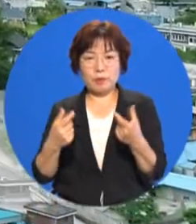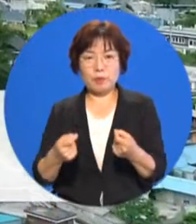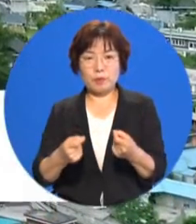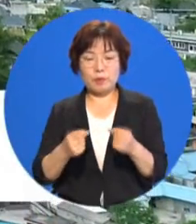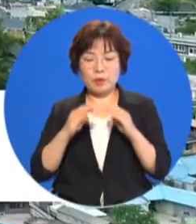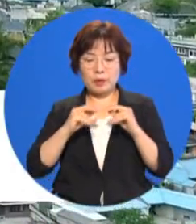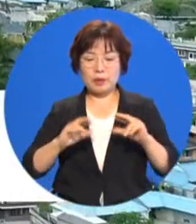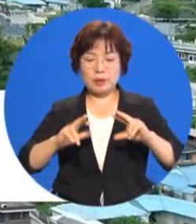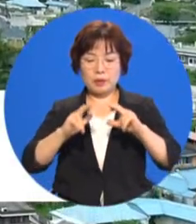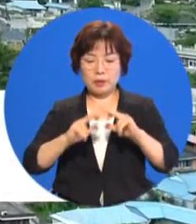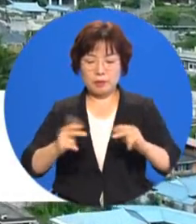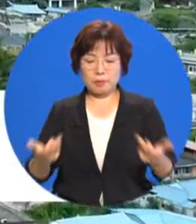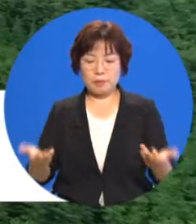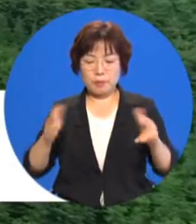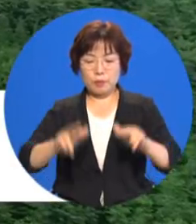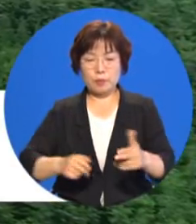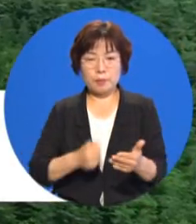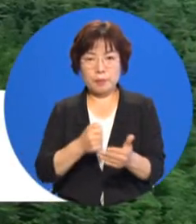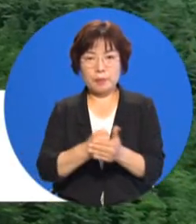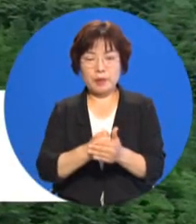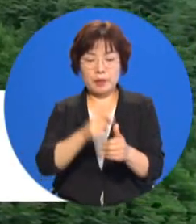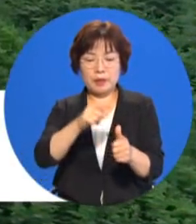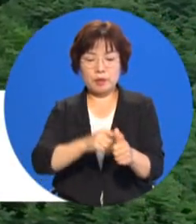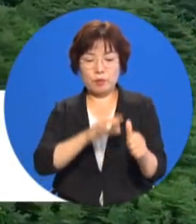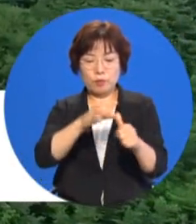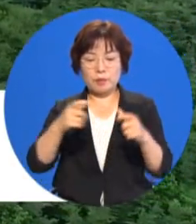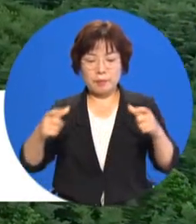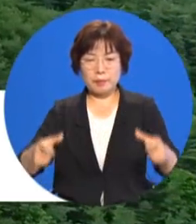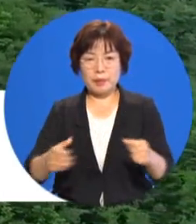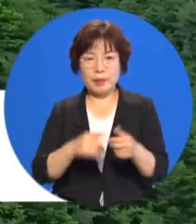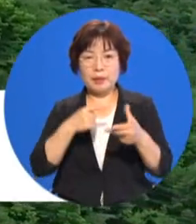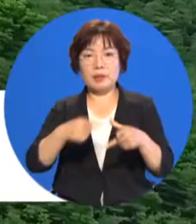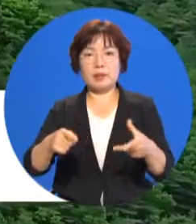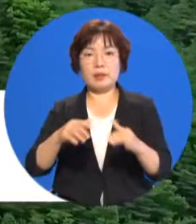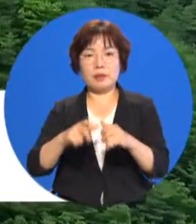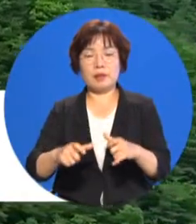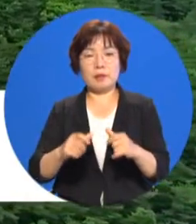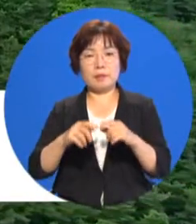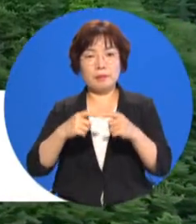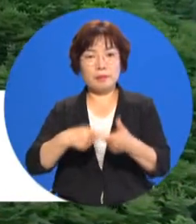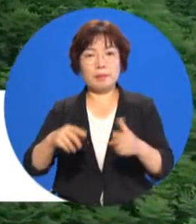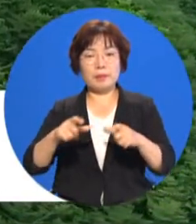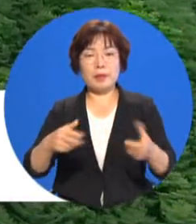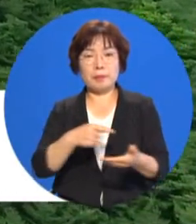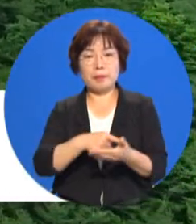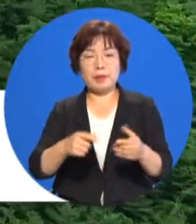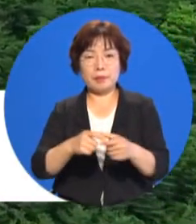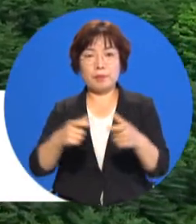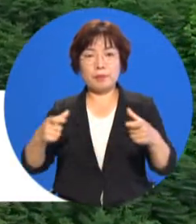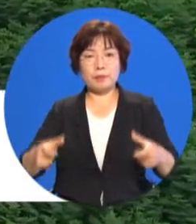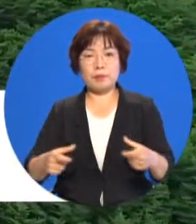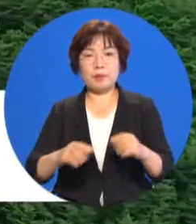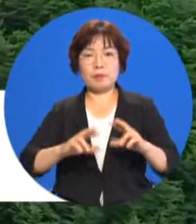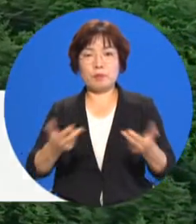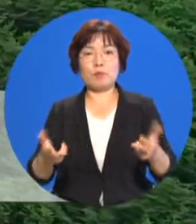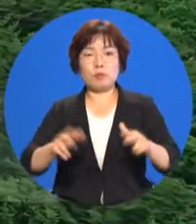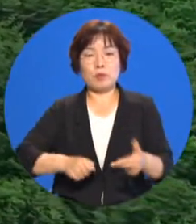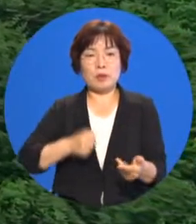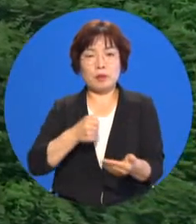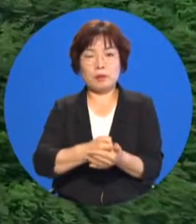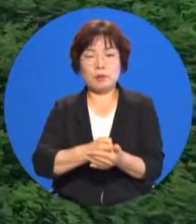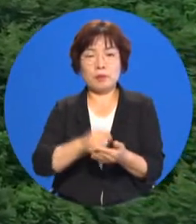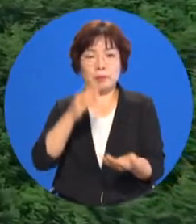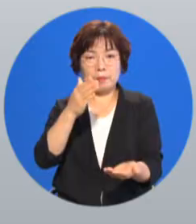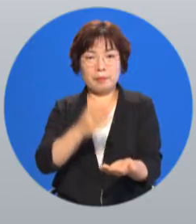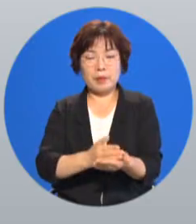지리산 국립공원 지정과 생태 보존구의 확대 등으로 주민 피해가 커지고 있다며 백운상 국립공원 지정 논의에 강한 불만을